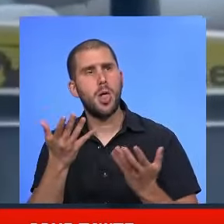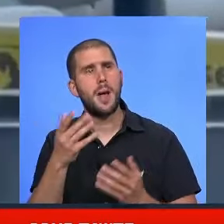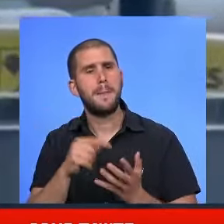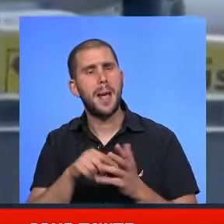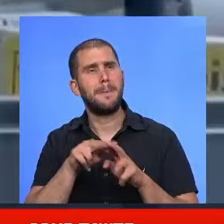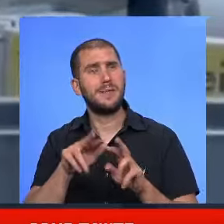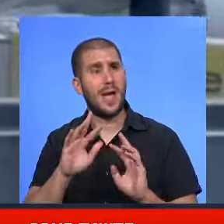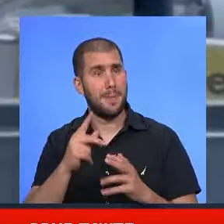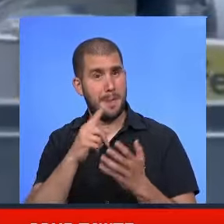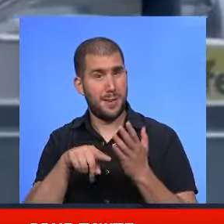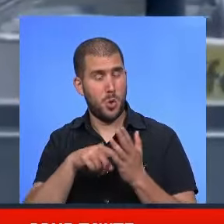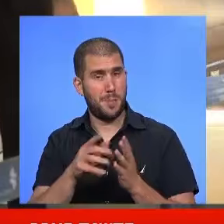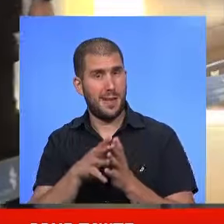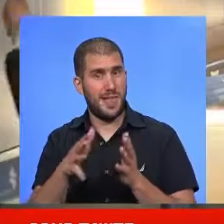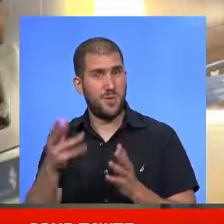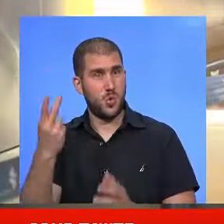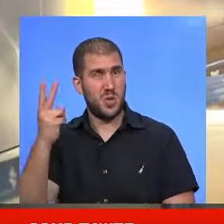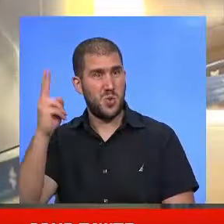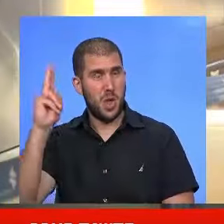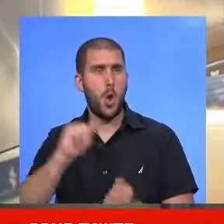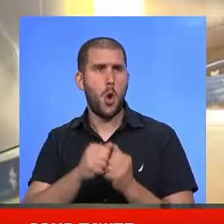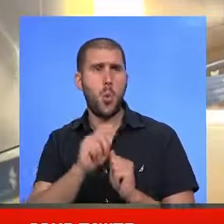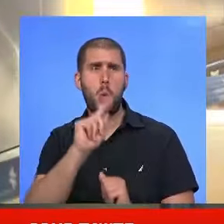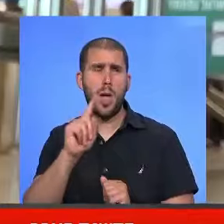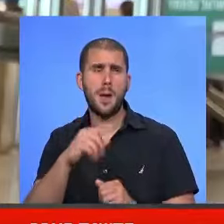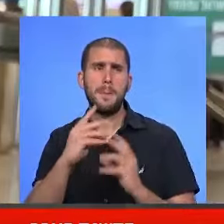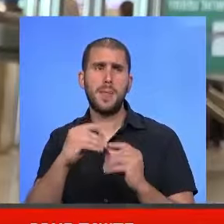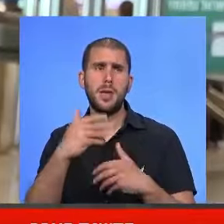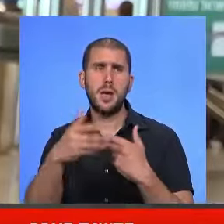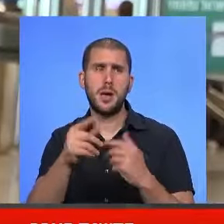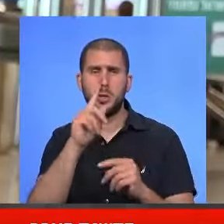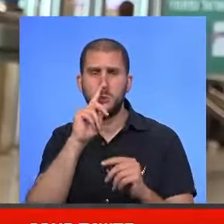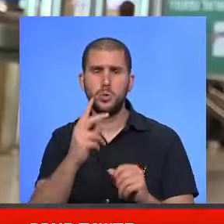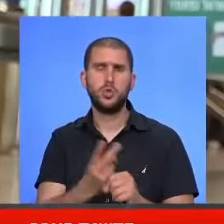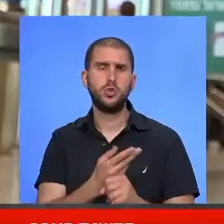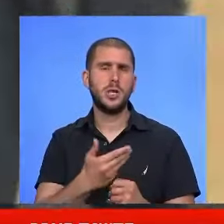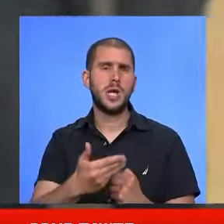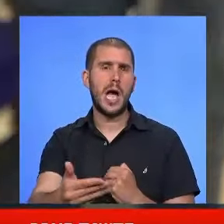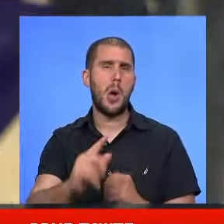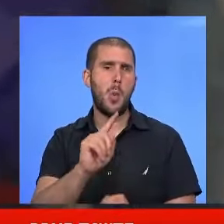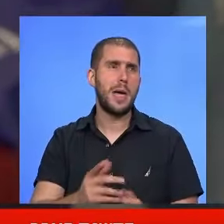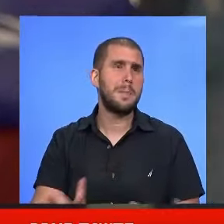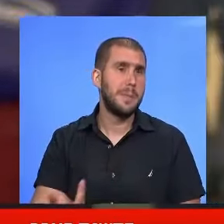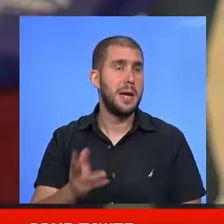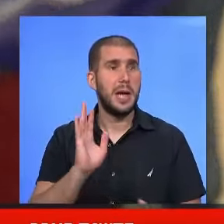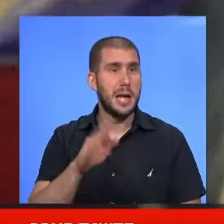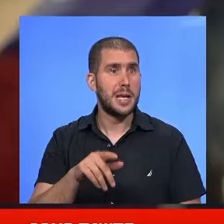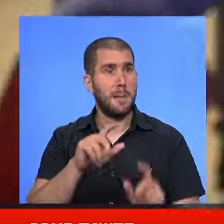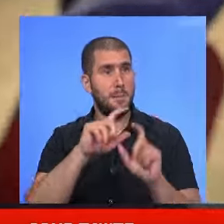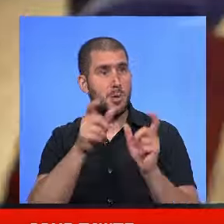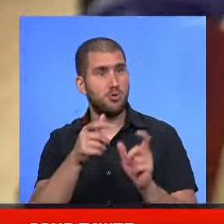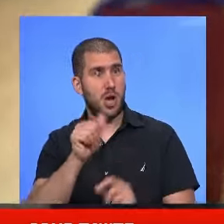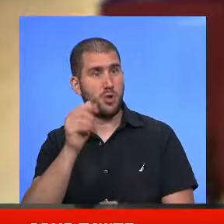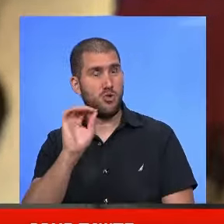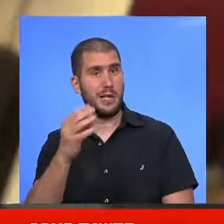האם הביטולים ילכו ויתרחבו, או שאולי אנחנו בדרך לסוג של שגרה, גם בשער הראשי